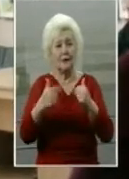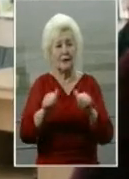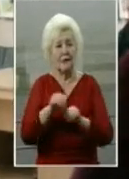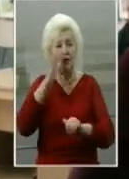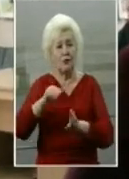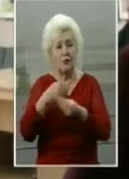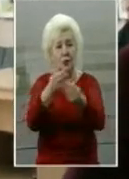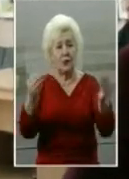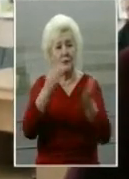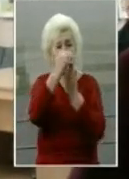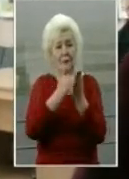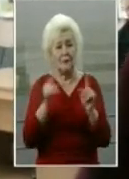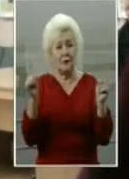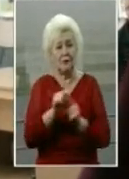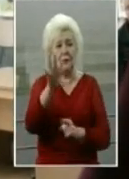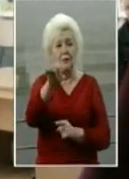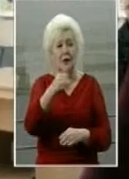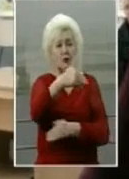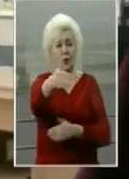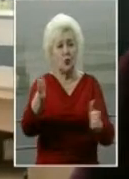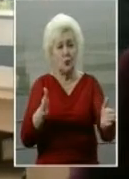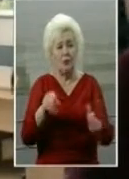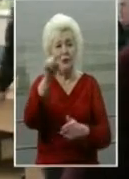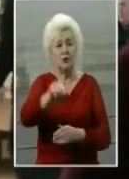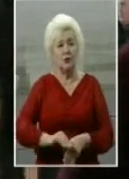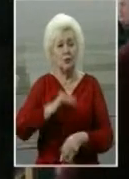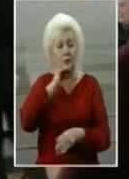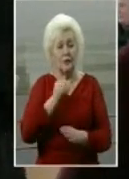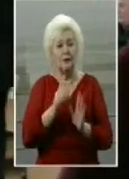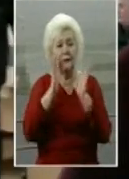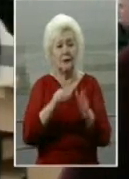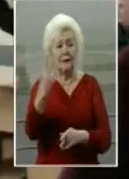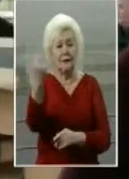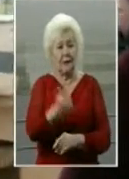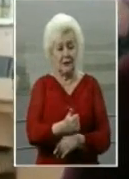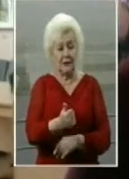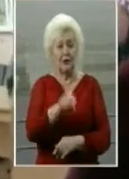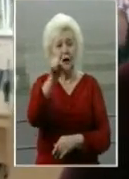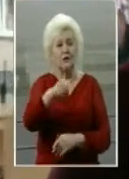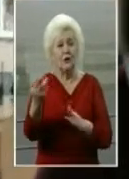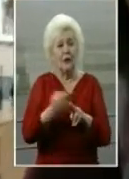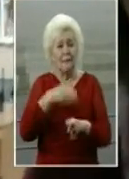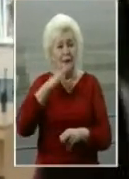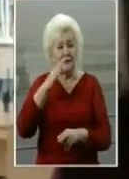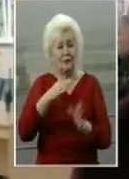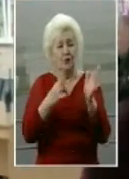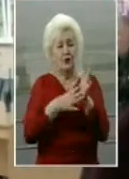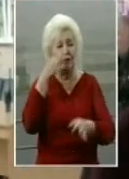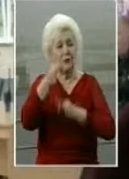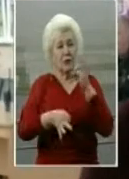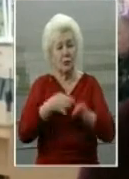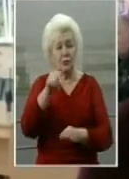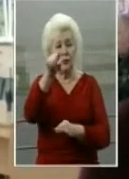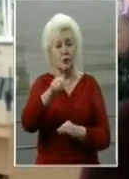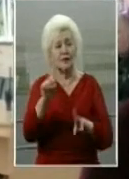подавав, але ліміт малий – 500 кубометрів. Цього вистачило тільки на 2 тижні. Вони без води вже 9-ту добу.